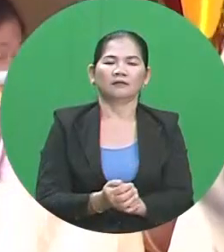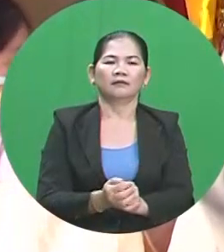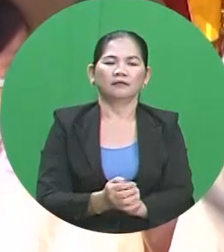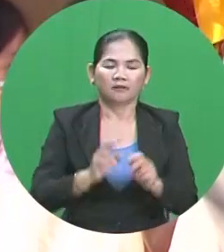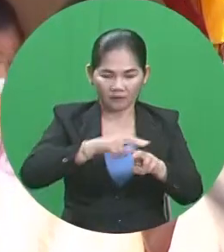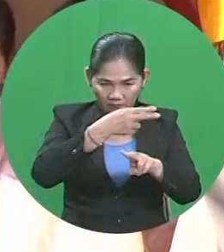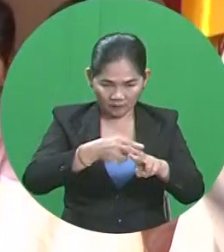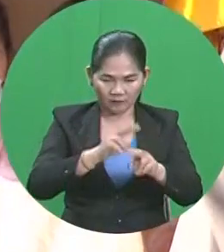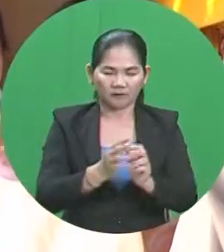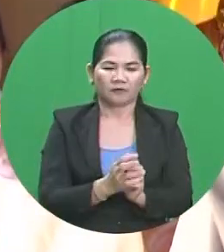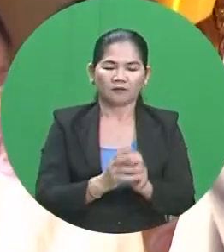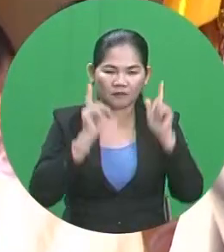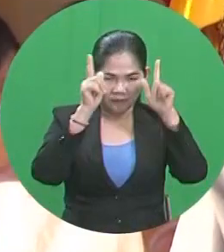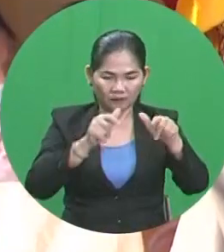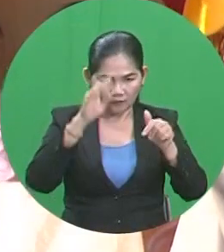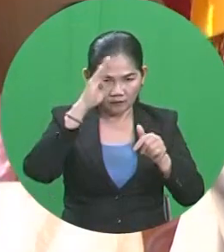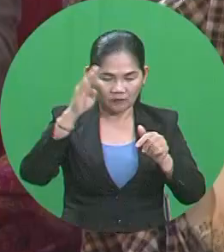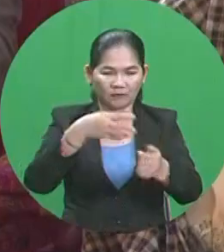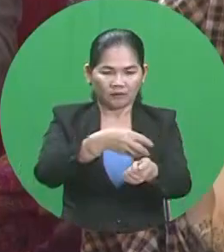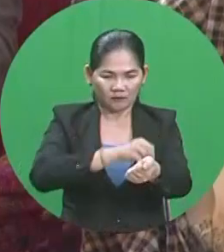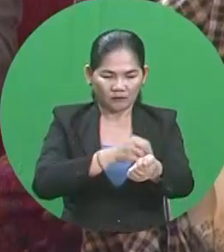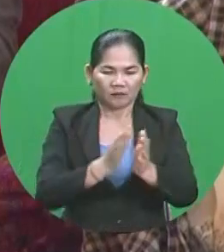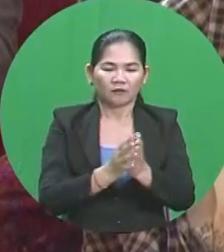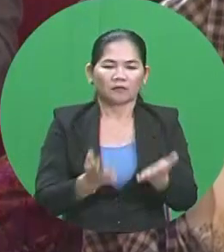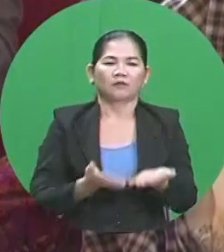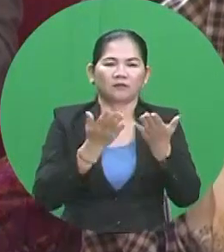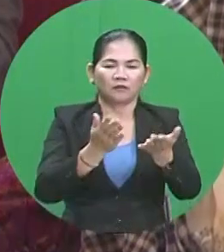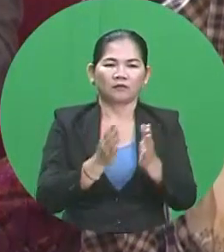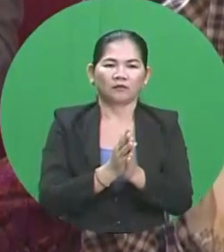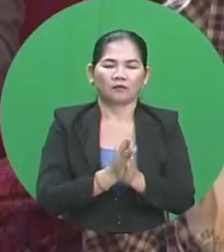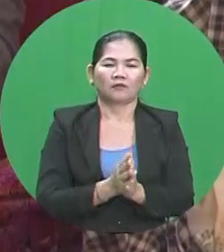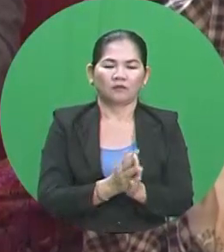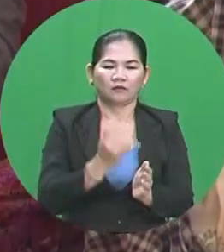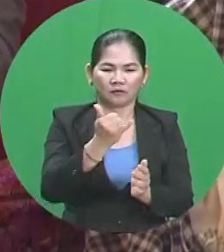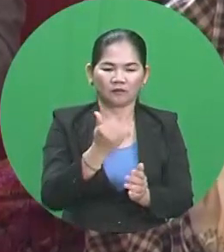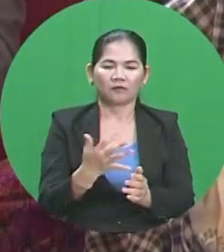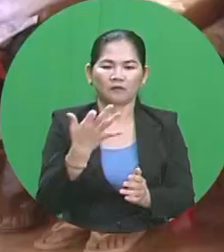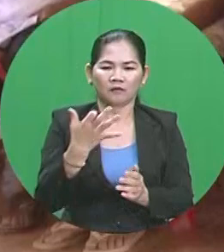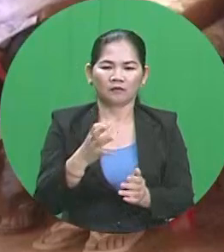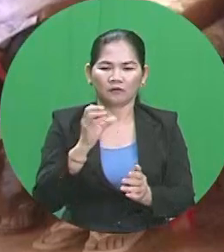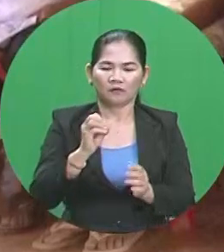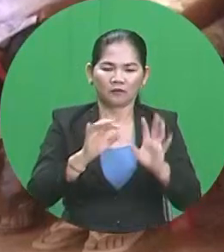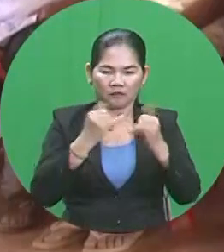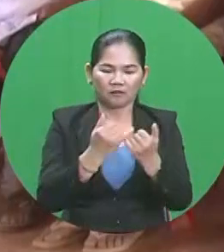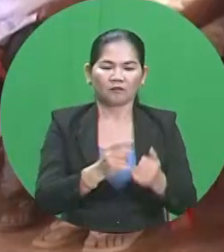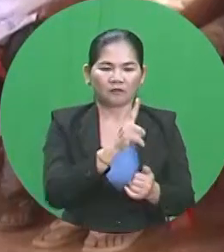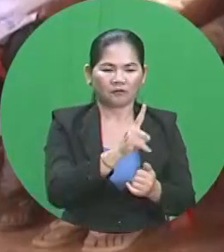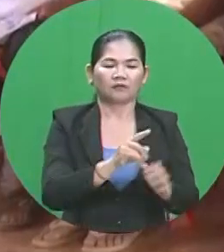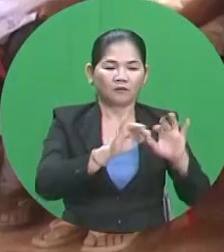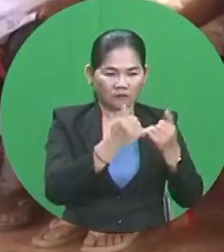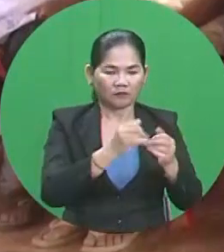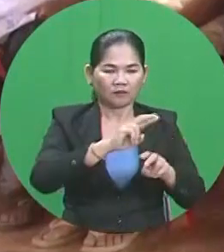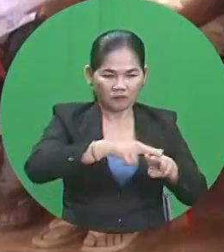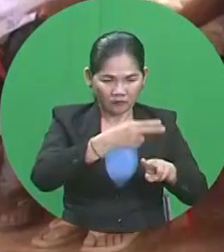អំណោយរបស់ឯកឧត្តមសេនីយ៍ហ៊ុនម៉ាណែតបានផ្ដល់ថវិកាជូន680គ្រួសារក្នុងមួយគ្រួសារនីមួយ